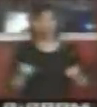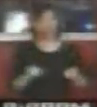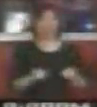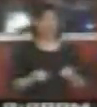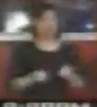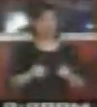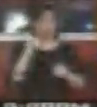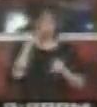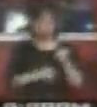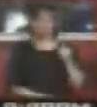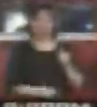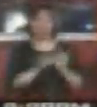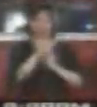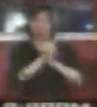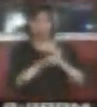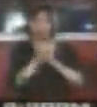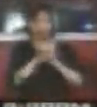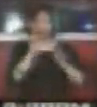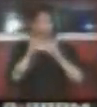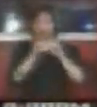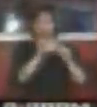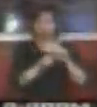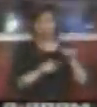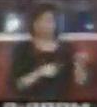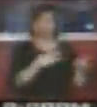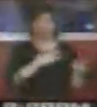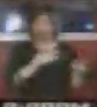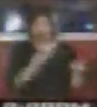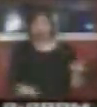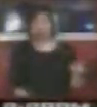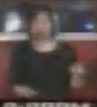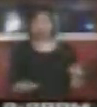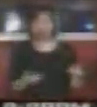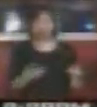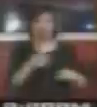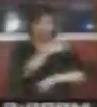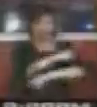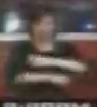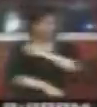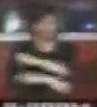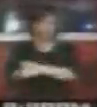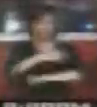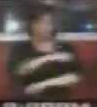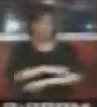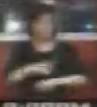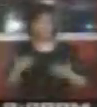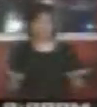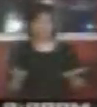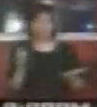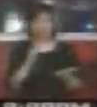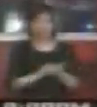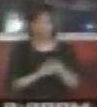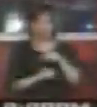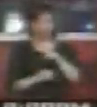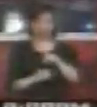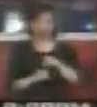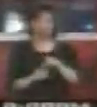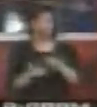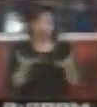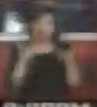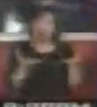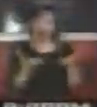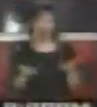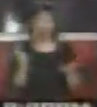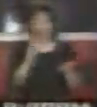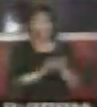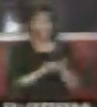Pero matapos ang 8 oras, sumuko rin ang suspect na may mga sugat sa braso. Muli namang iginiit ng suspect ang pagnanais niyang